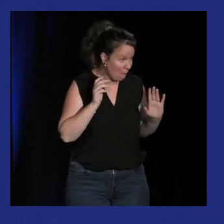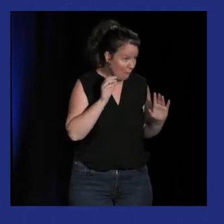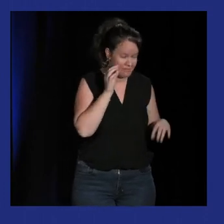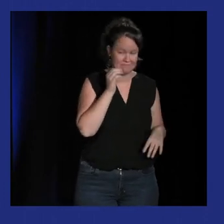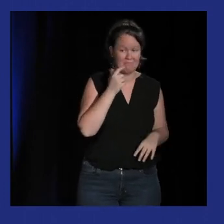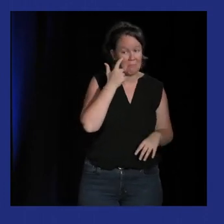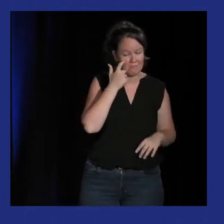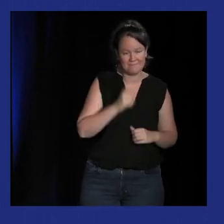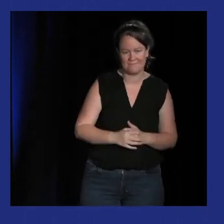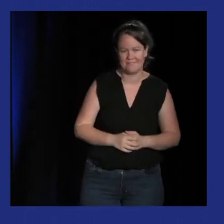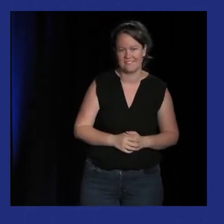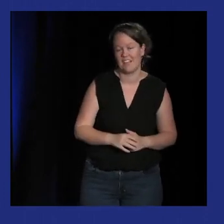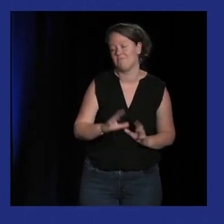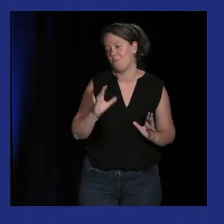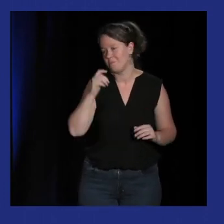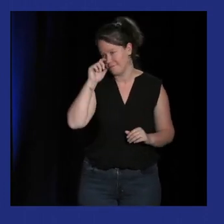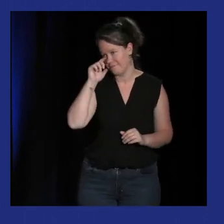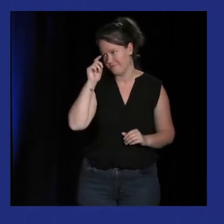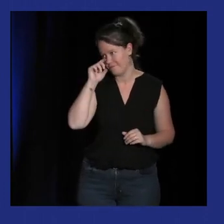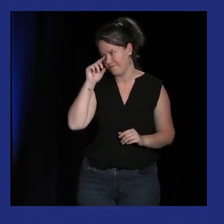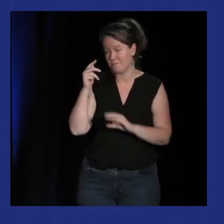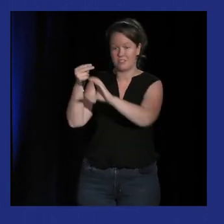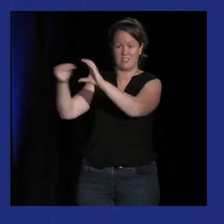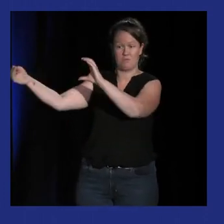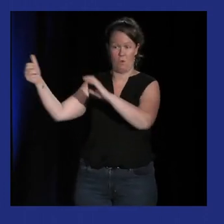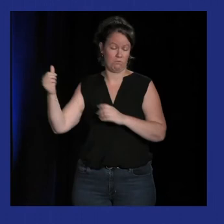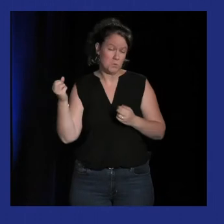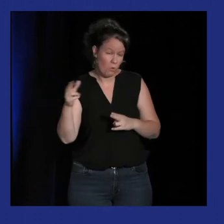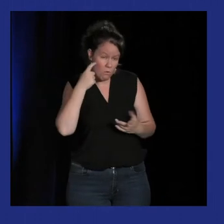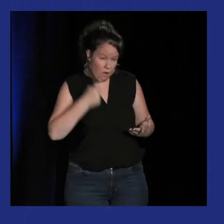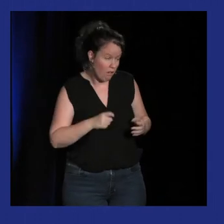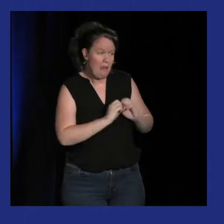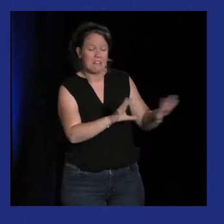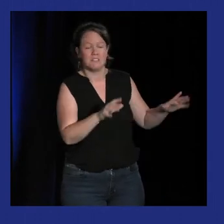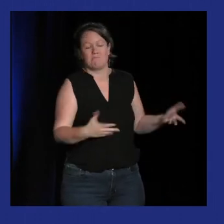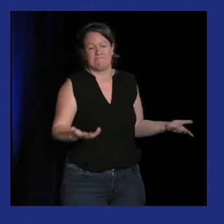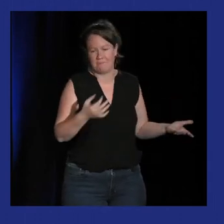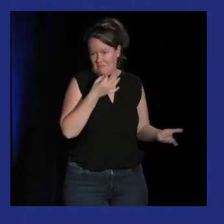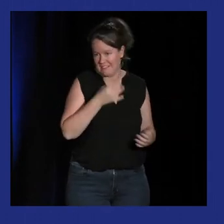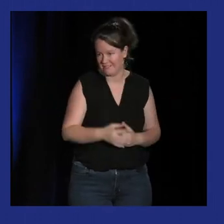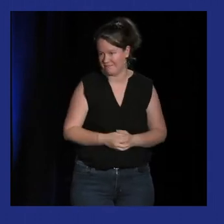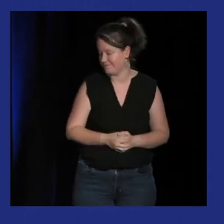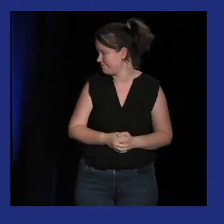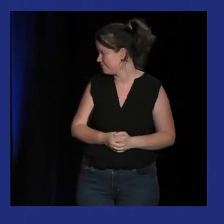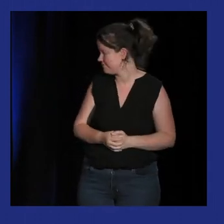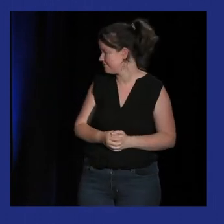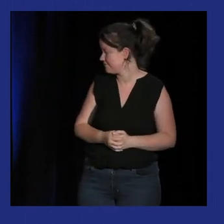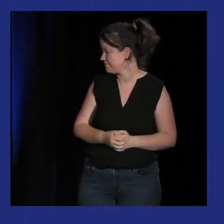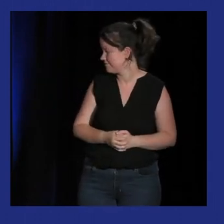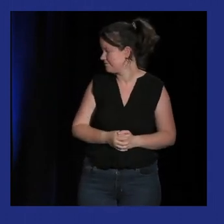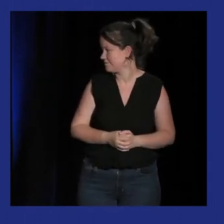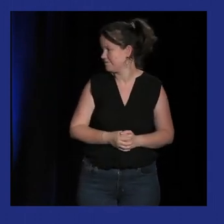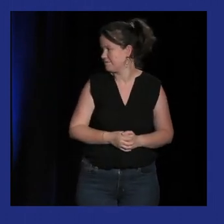mais effectivement Nintendo laisse faire donc voilà je voudrais en profiter pour partir sur une petite